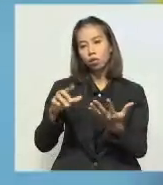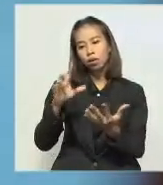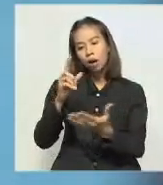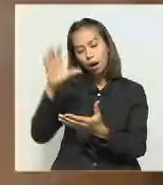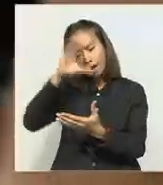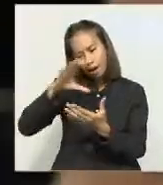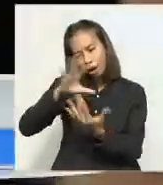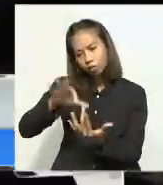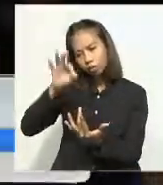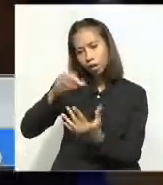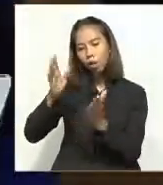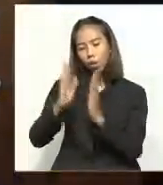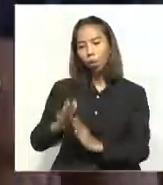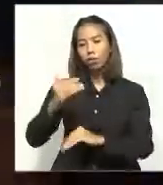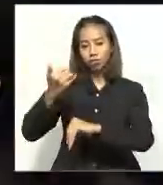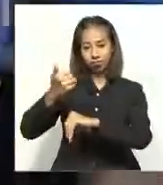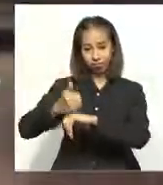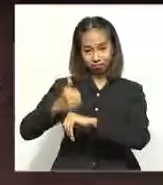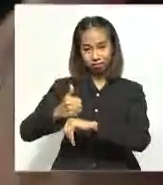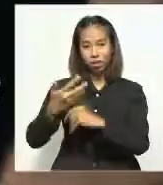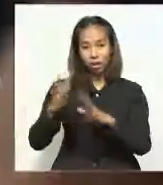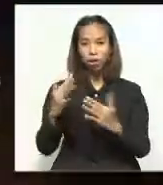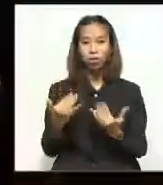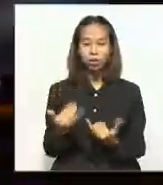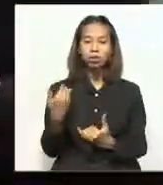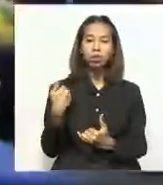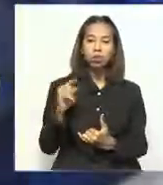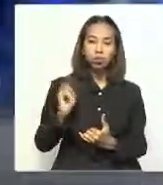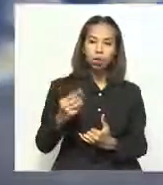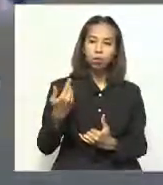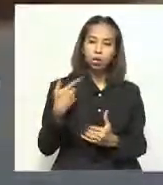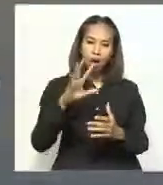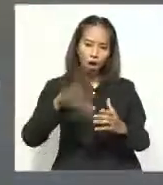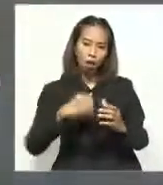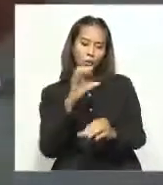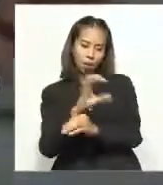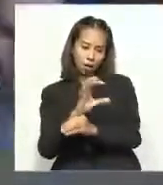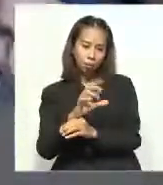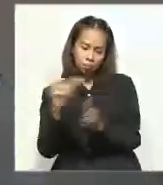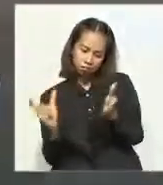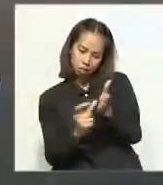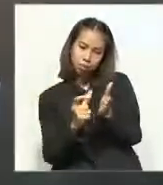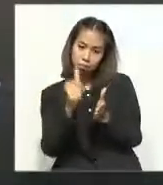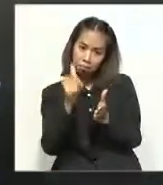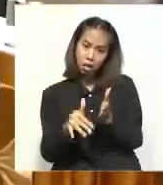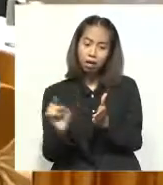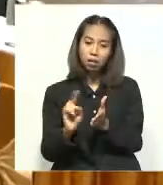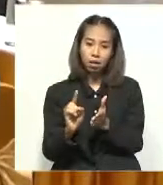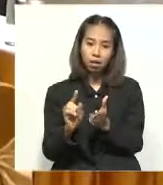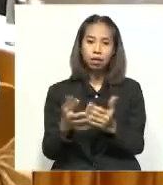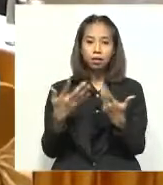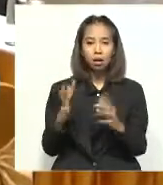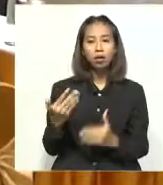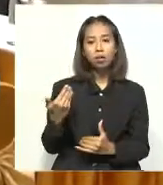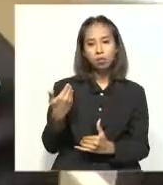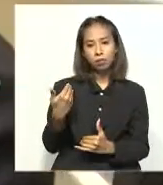เพราะในคำสั่งหัวหน้าคสช.ไม่ได้กำหนดไว้และต้องนำไปบรรจุไว้ในข้อบังคับพรรคหรือไม่รวมถึงประเด็นการ